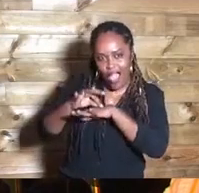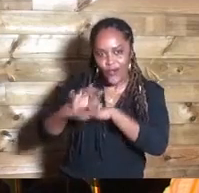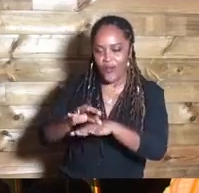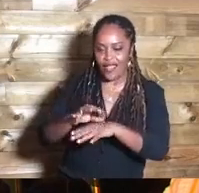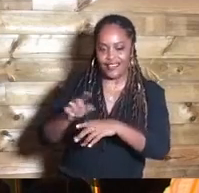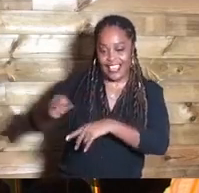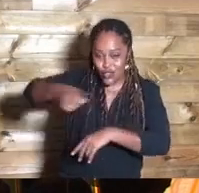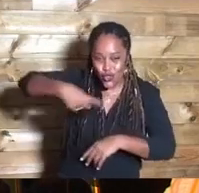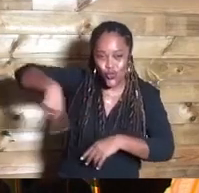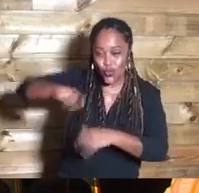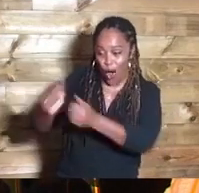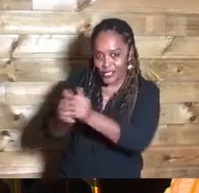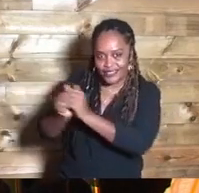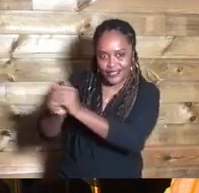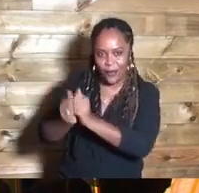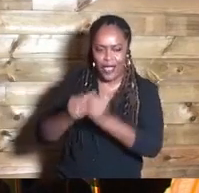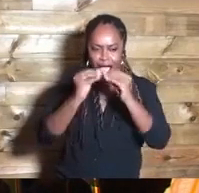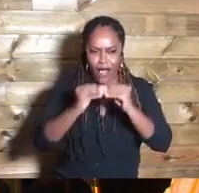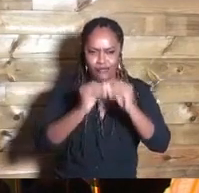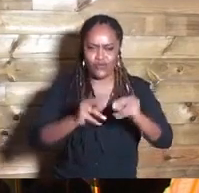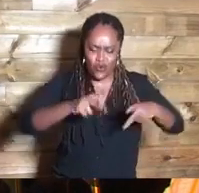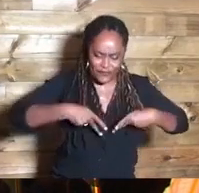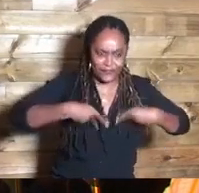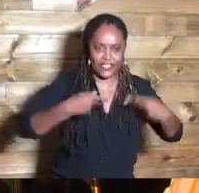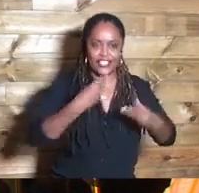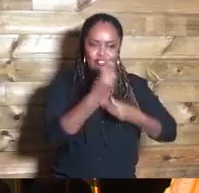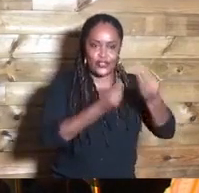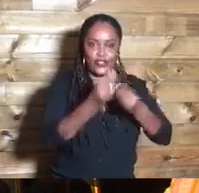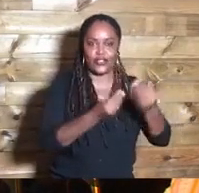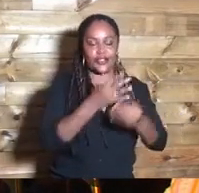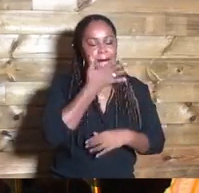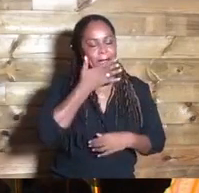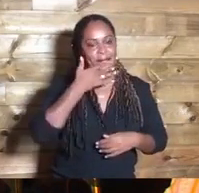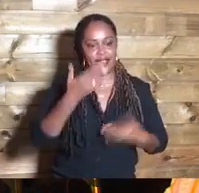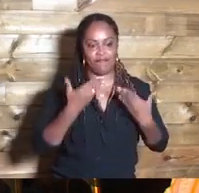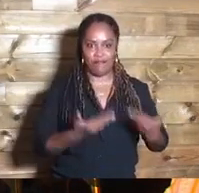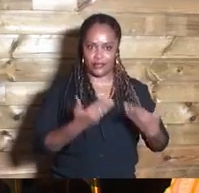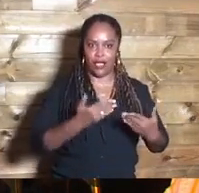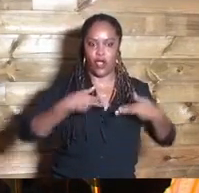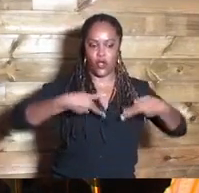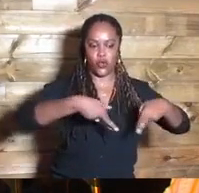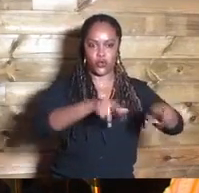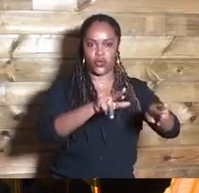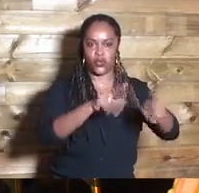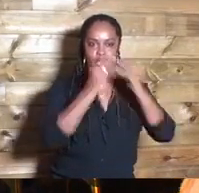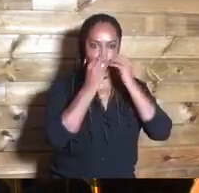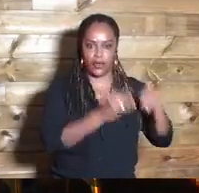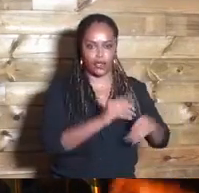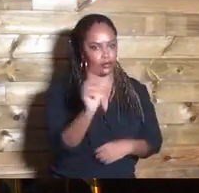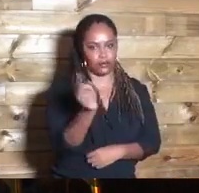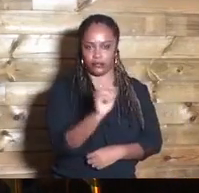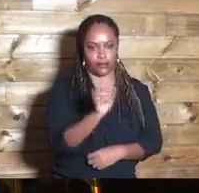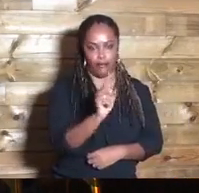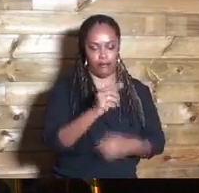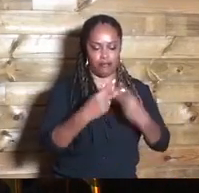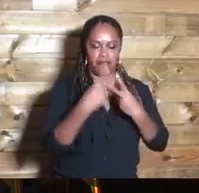c'est nous toutes qui changeons la rue, là. Nous baillons l'amour, nous baillons la vie. C'est ça qui est belle. En face de moi, j'ai créé une petite place Guy Conquête. Elle